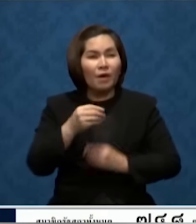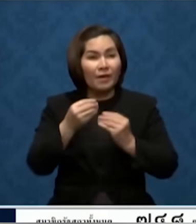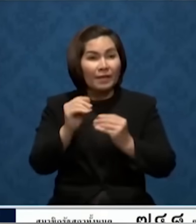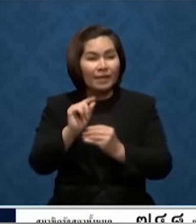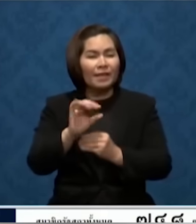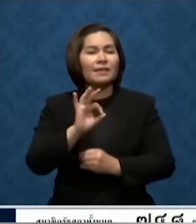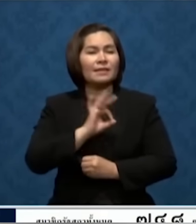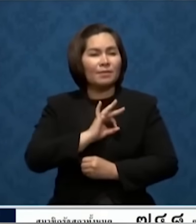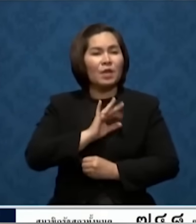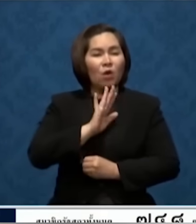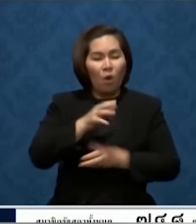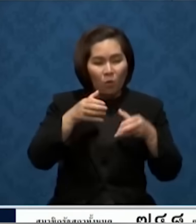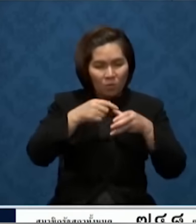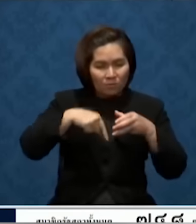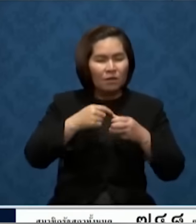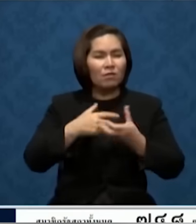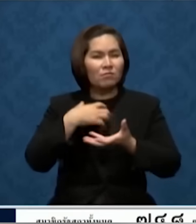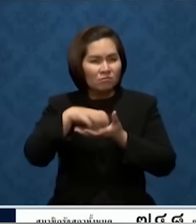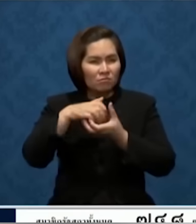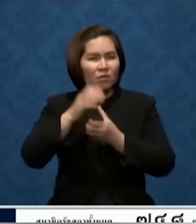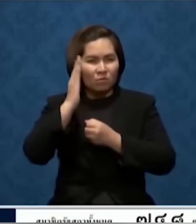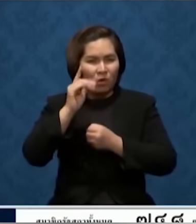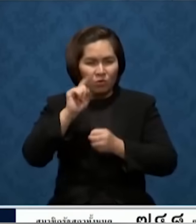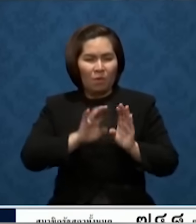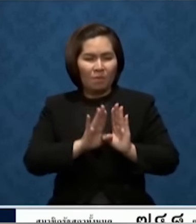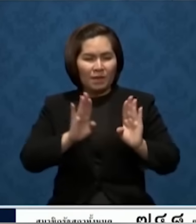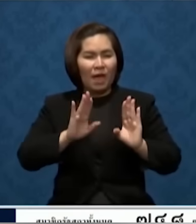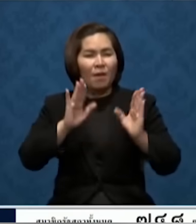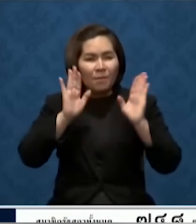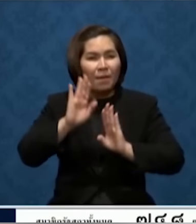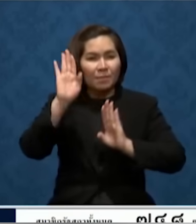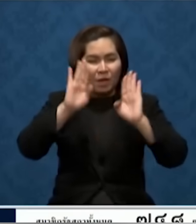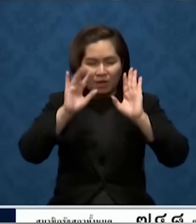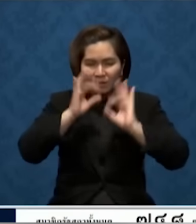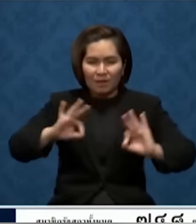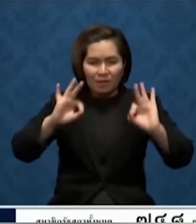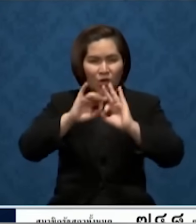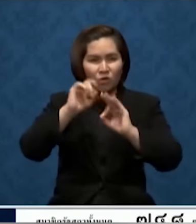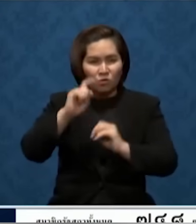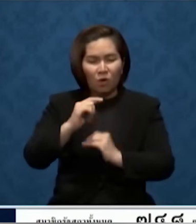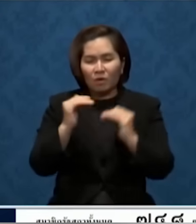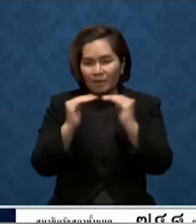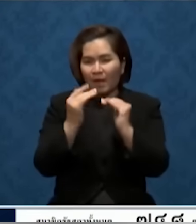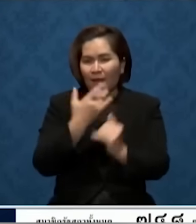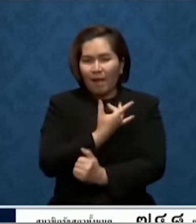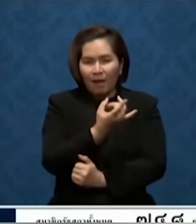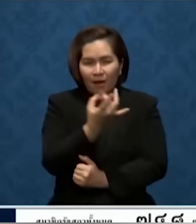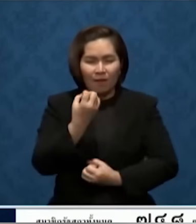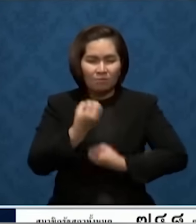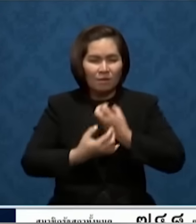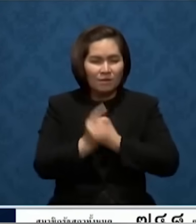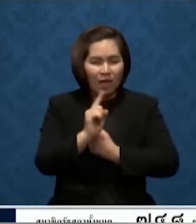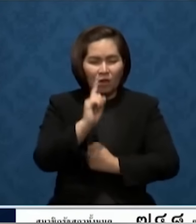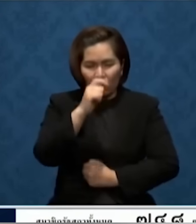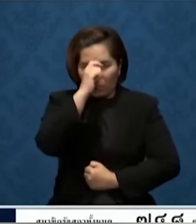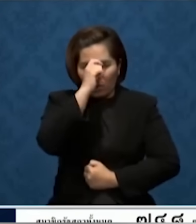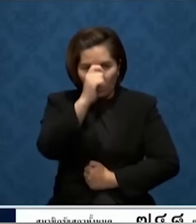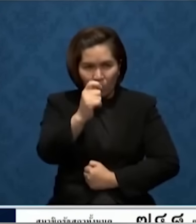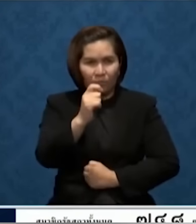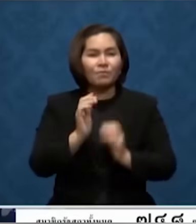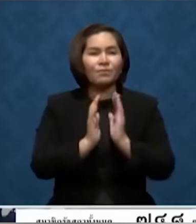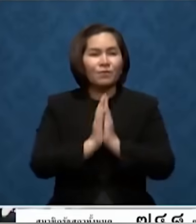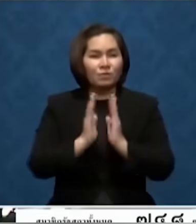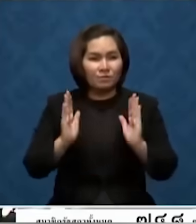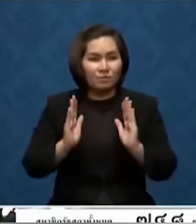าชิกฝั่งเราด้วยนะครับ ครับ ความเป็นประชาธิปไตยต้องเคารพ พอแล้วนะครับ สิทธิ์ พอแ ล้วและการแสดงออกซึ่งกันและกันนะครับขอบคุณ